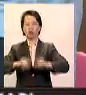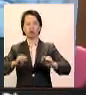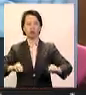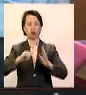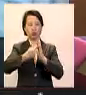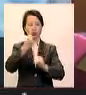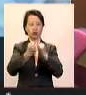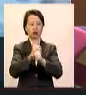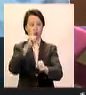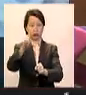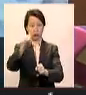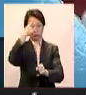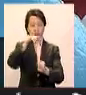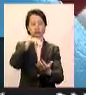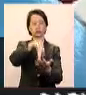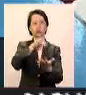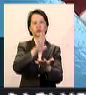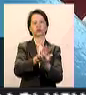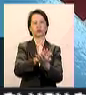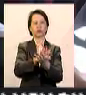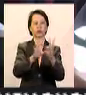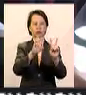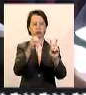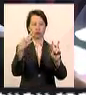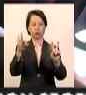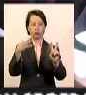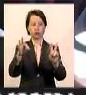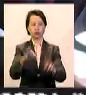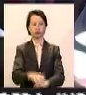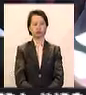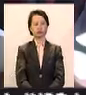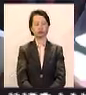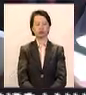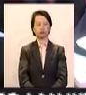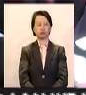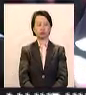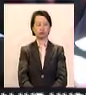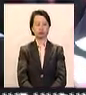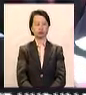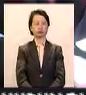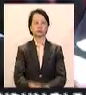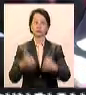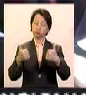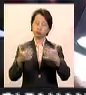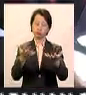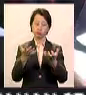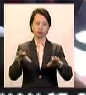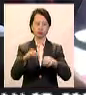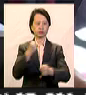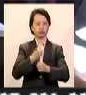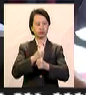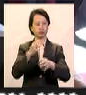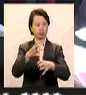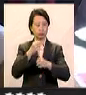memulakan tahun 1 untuk sesi persekolahan 2019. Sebab dapat bekerja,